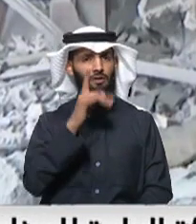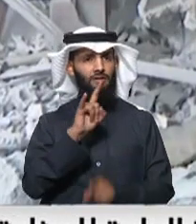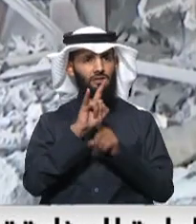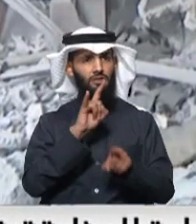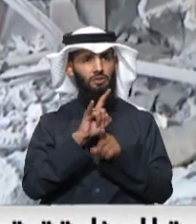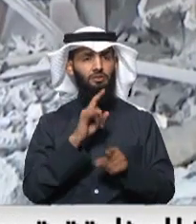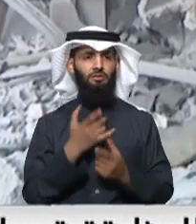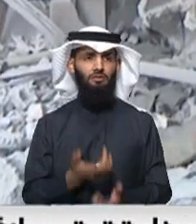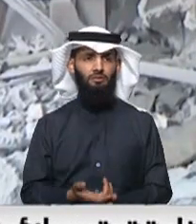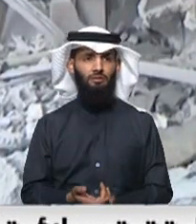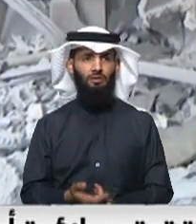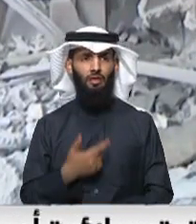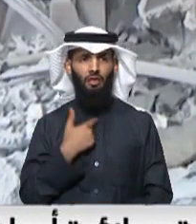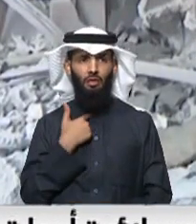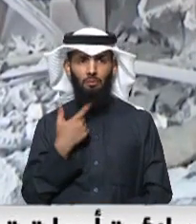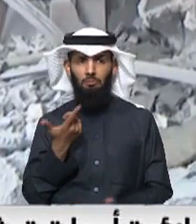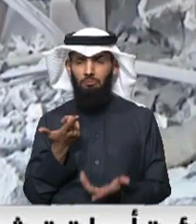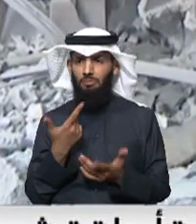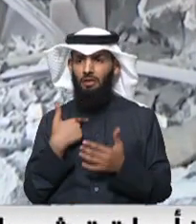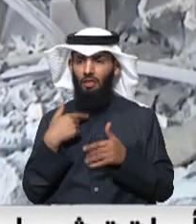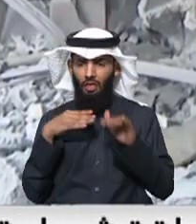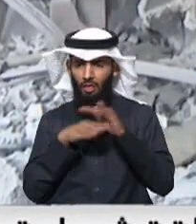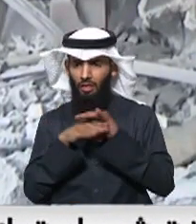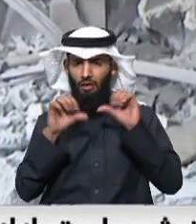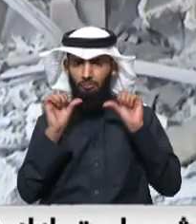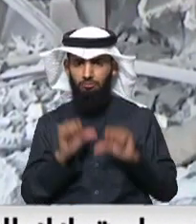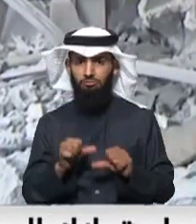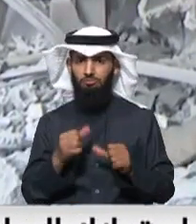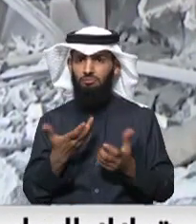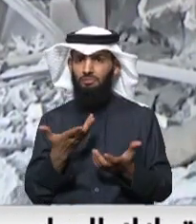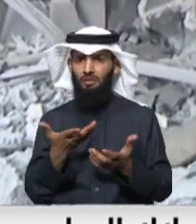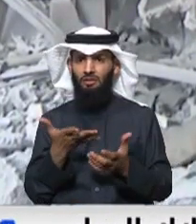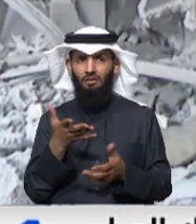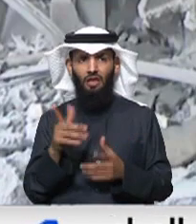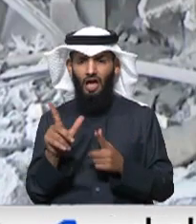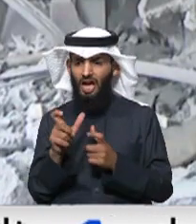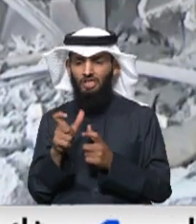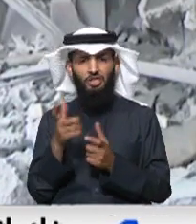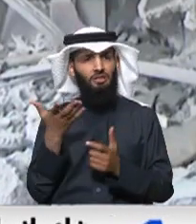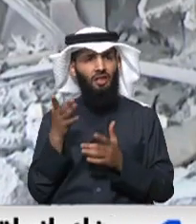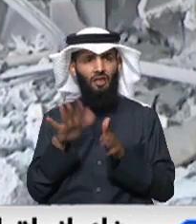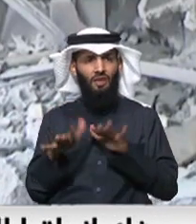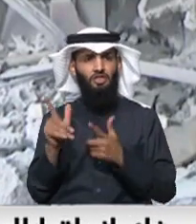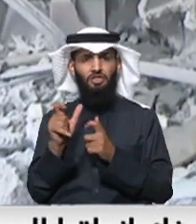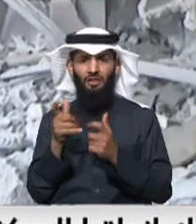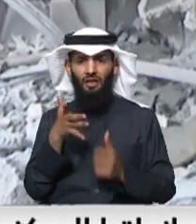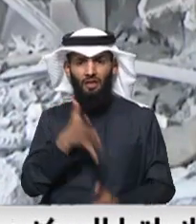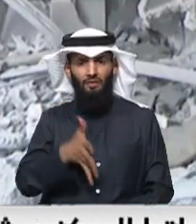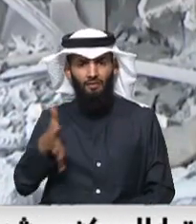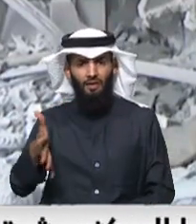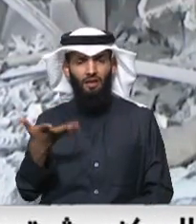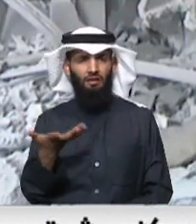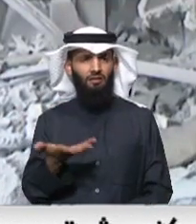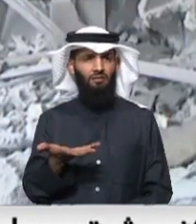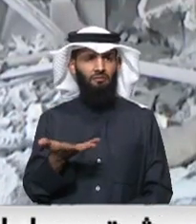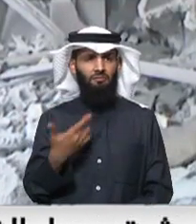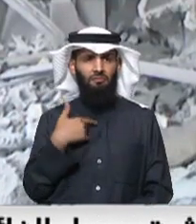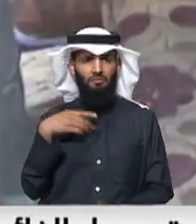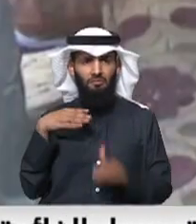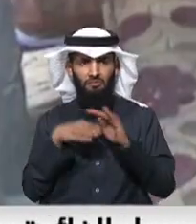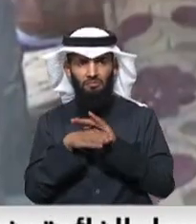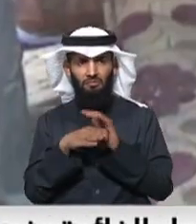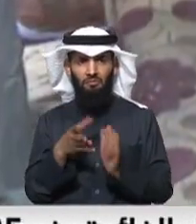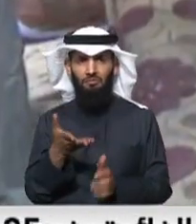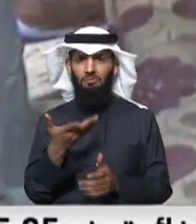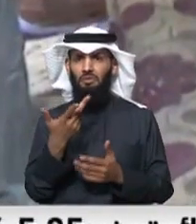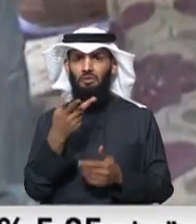ناس مقطعة ولا مصاب، طلعنا من هنا كلهم شهداء أطفال صغار، وانت عارف مدينة رفح أقل إيش بيت فيها، فيها